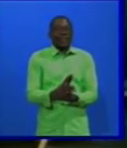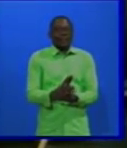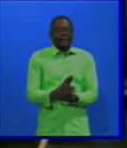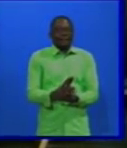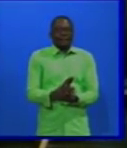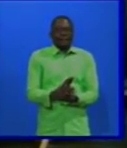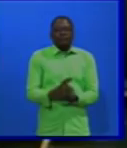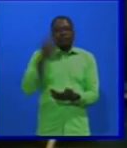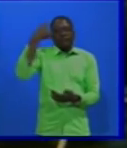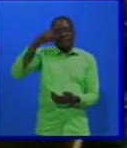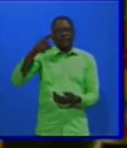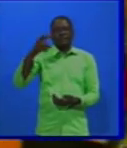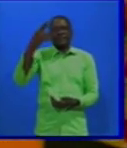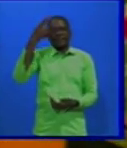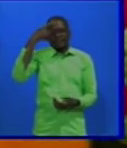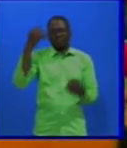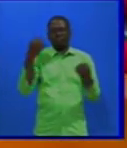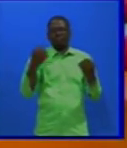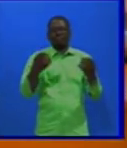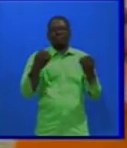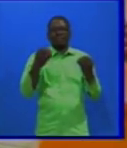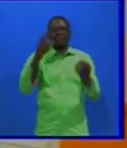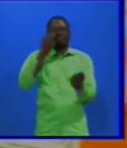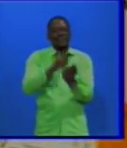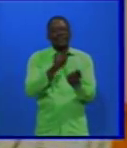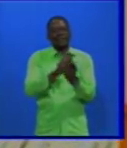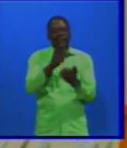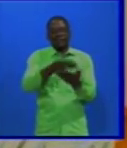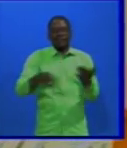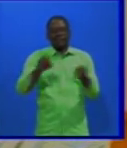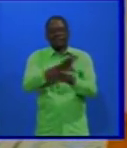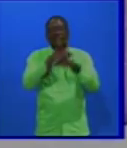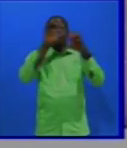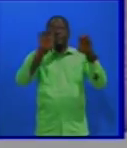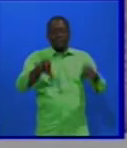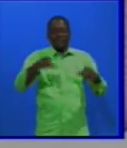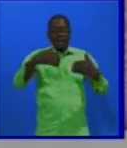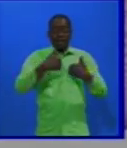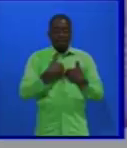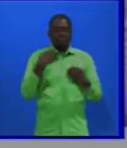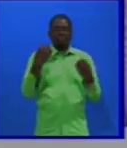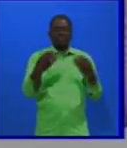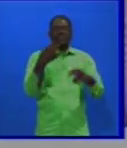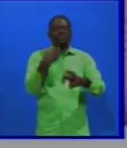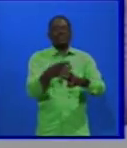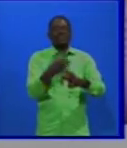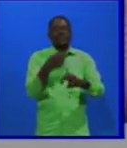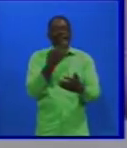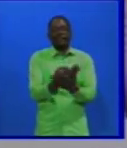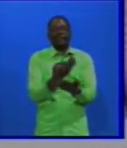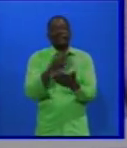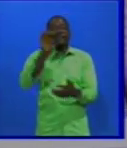Pour des raisons multiples, les petites et moyennes entreprises éprouvent d'énormes difficultés pour se faire financer par les